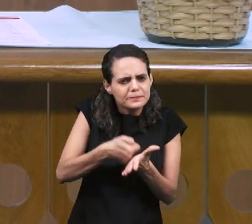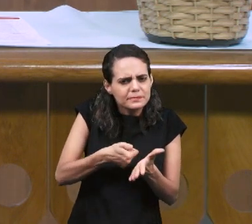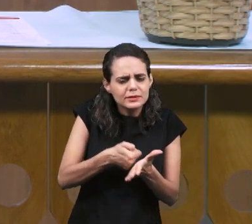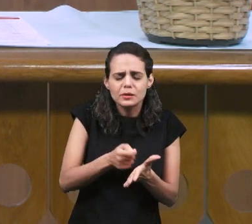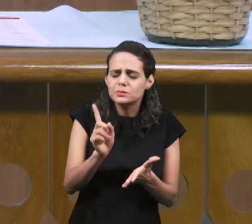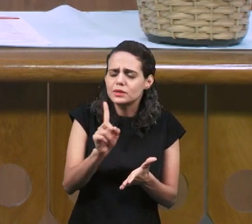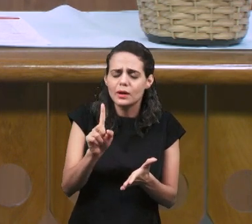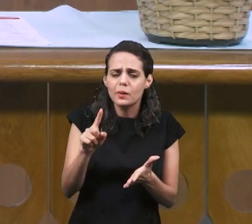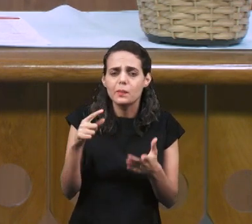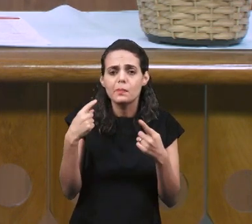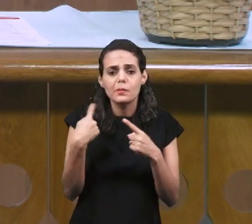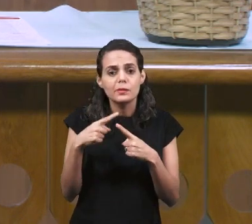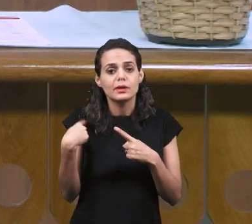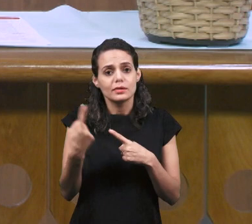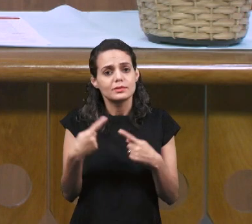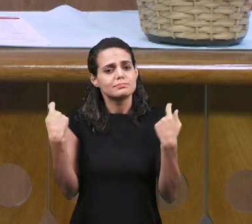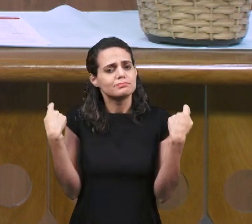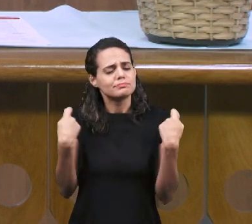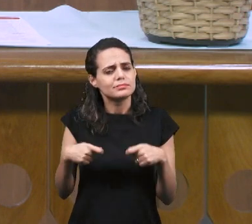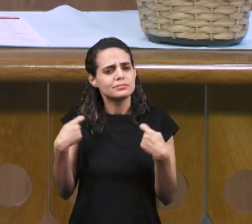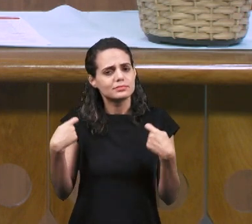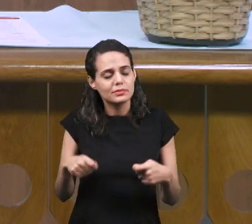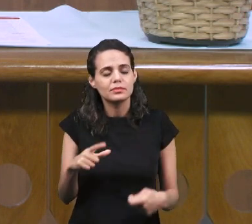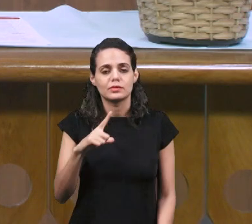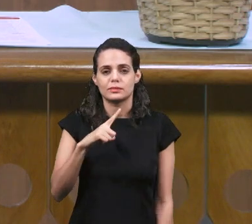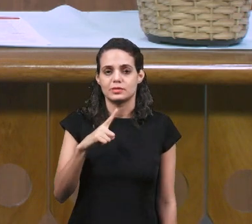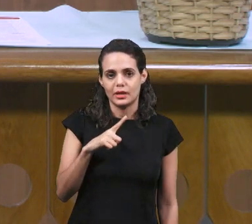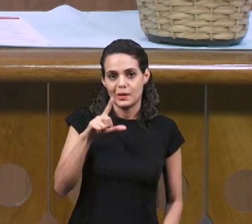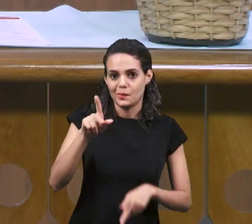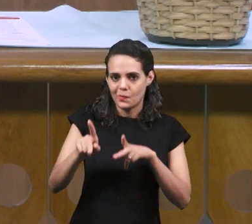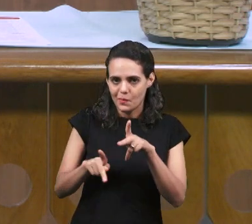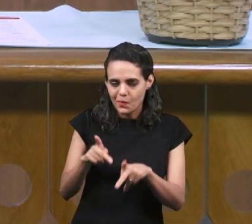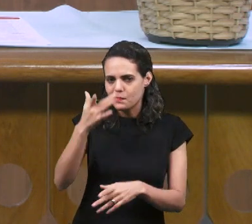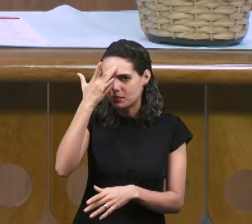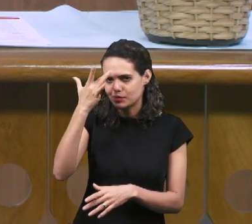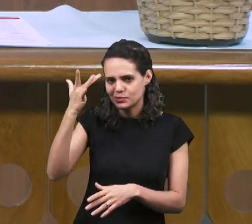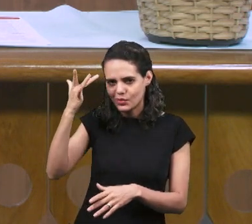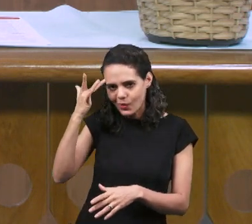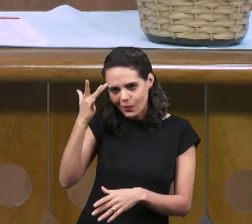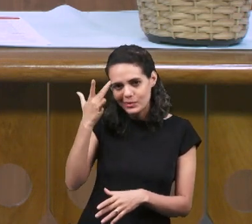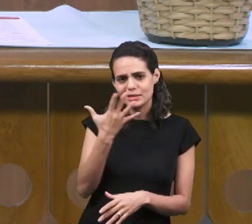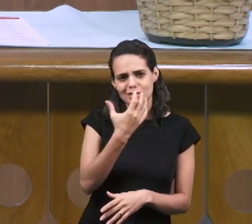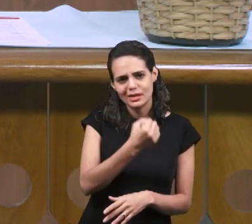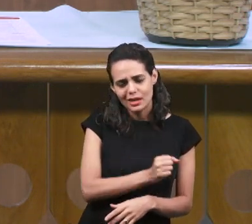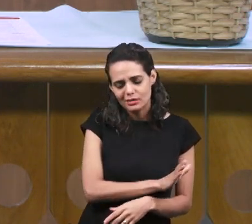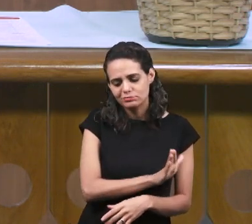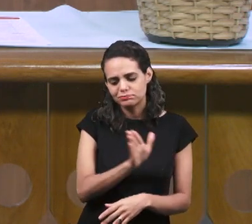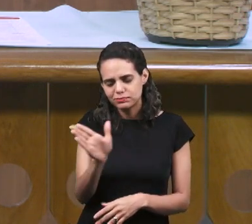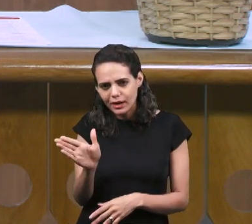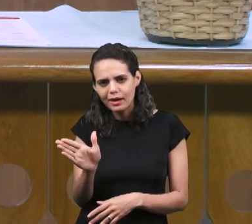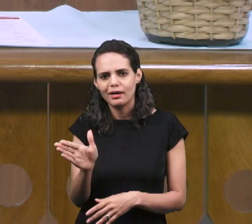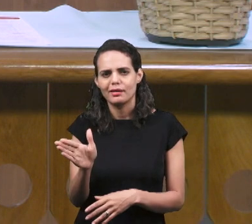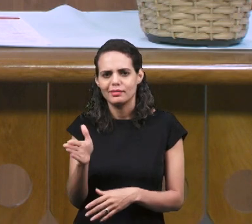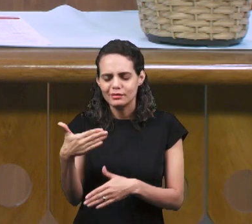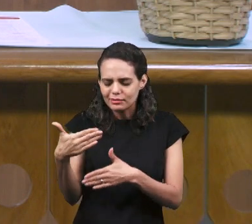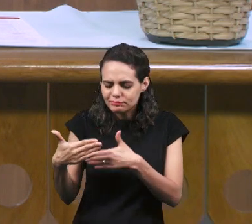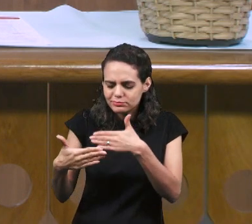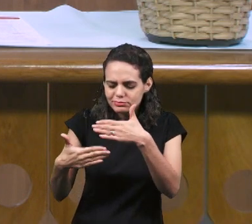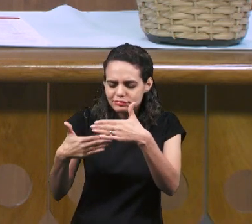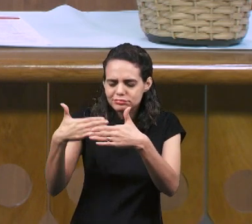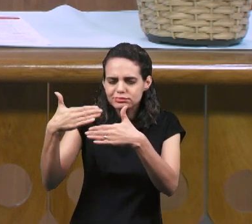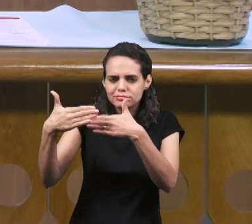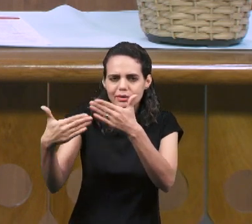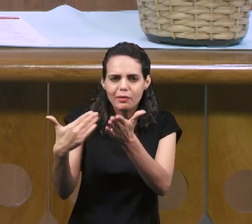commence maintenant, donc ce n'est pas la peine d'avancer en enseignement et apporter de la confusion vers le